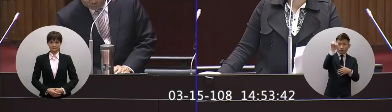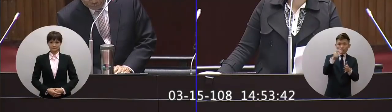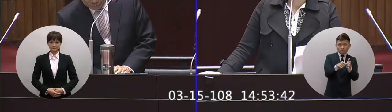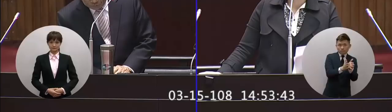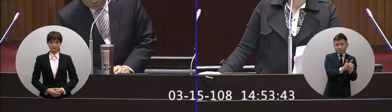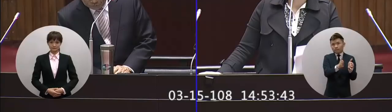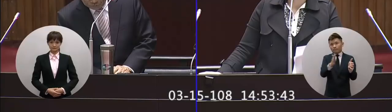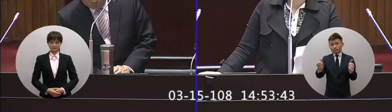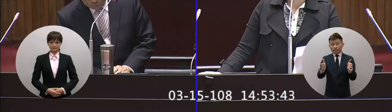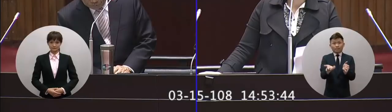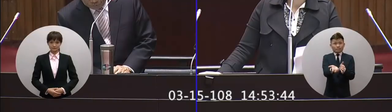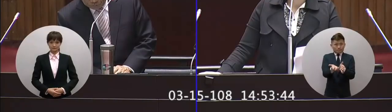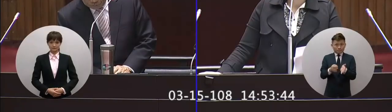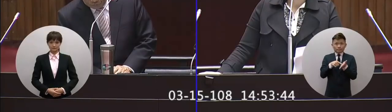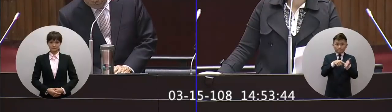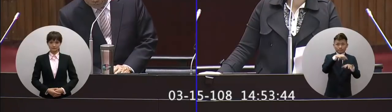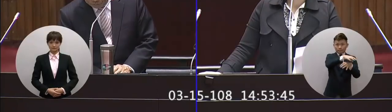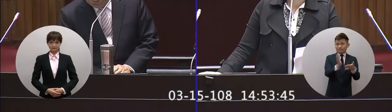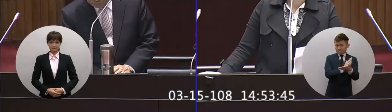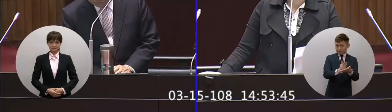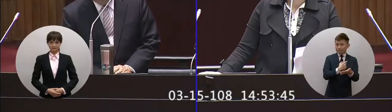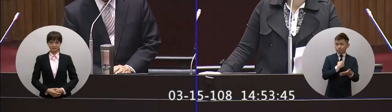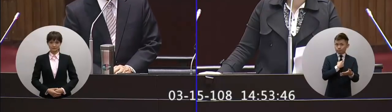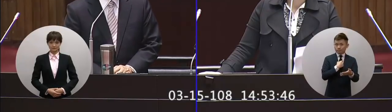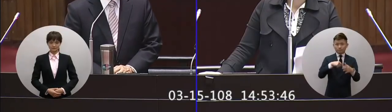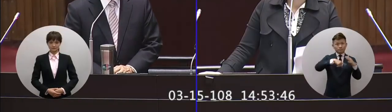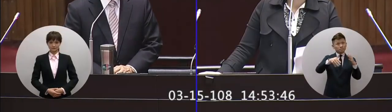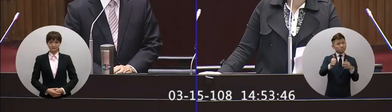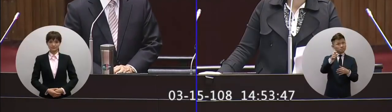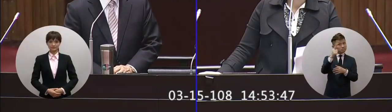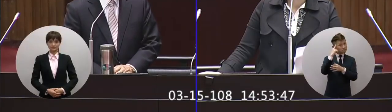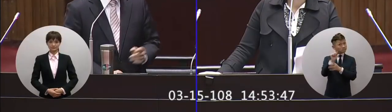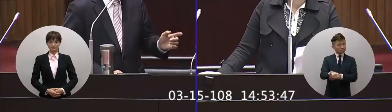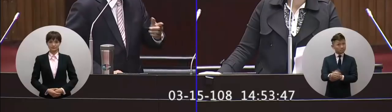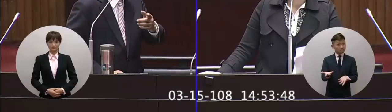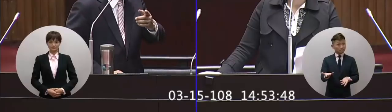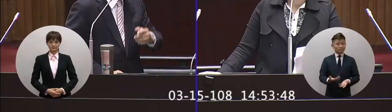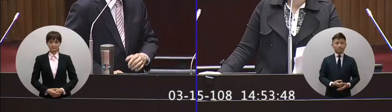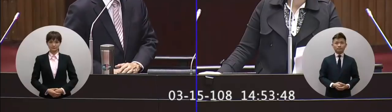延要经过环评。请问院长，您认同吗？